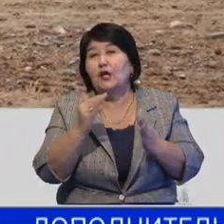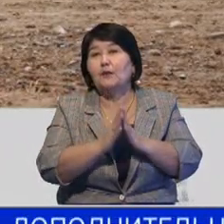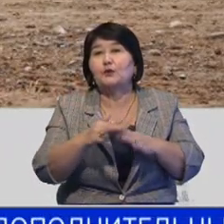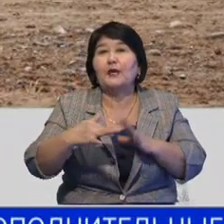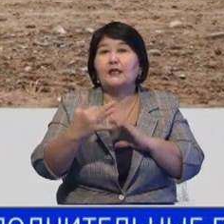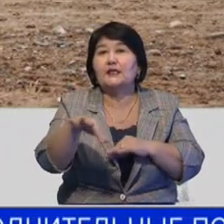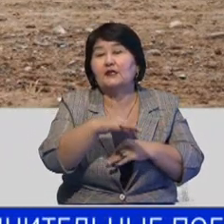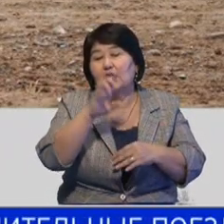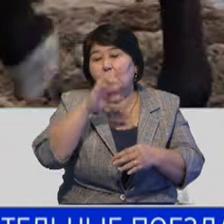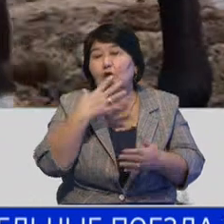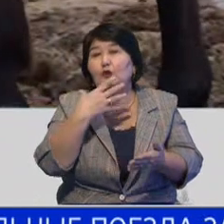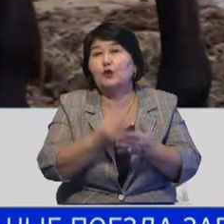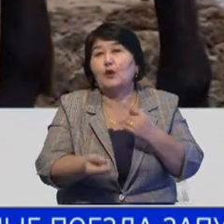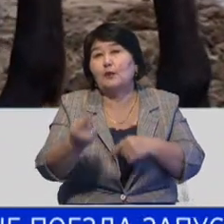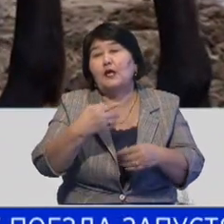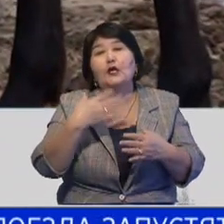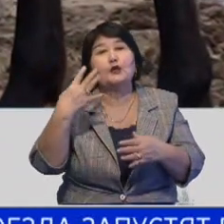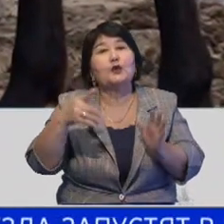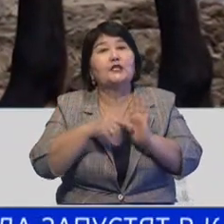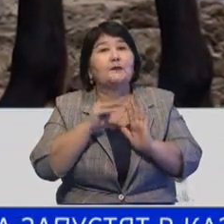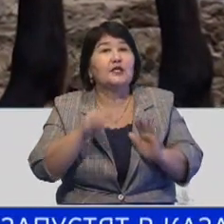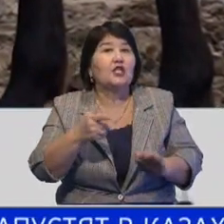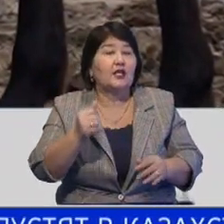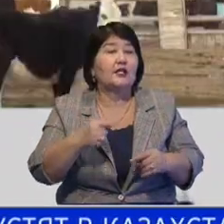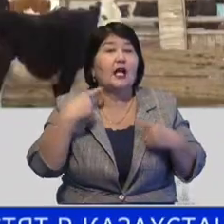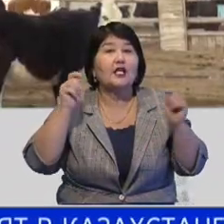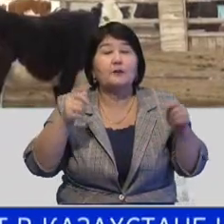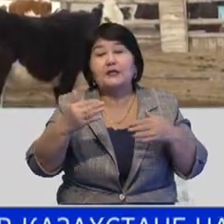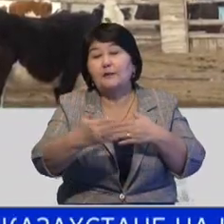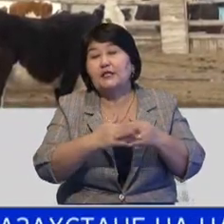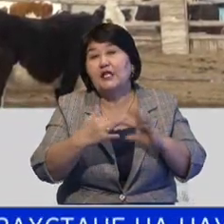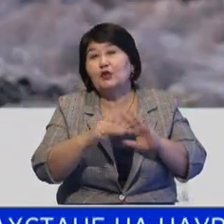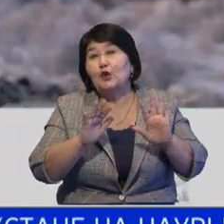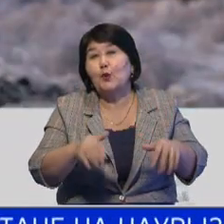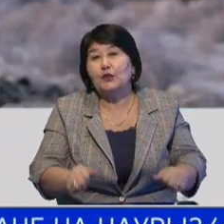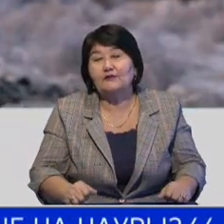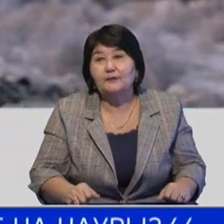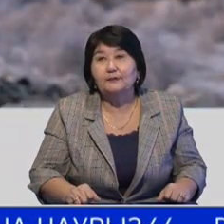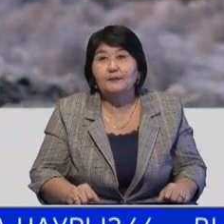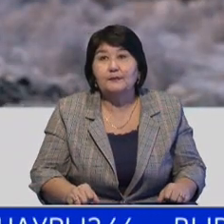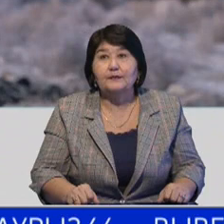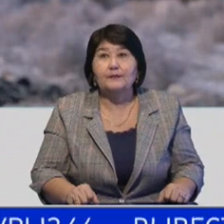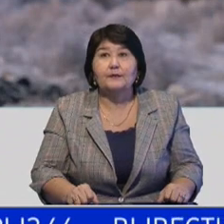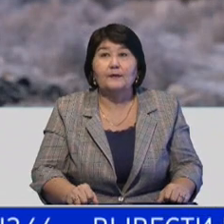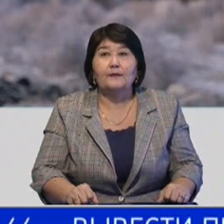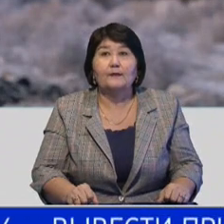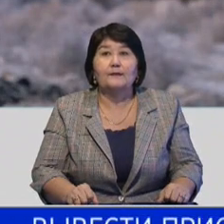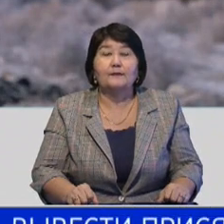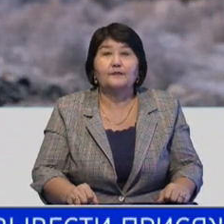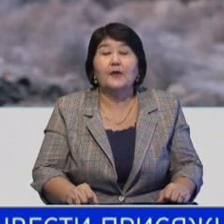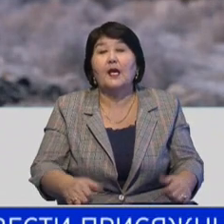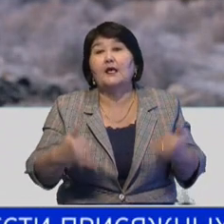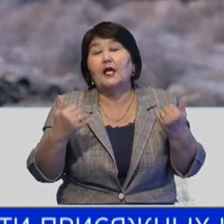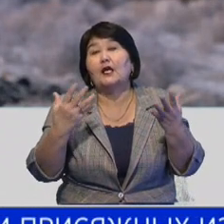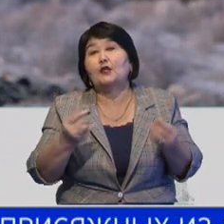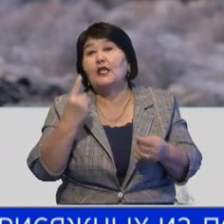сельчан вернула государственную собственность 47.000 геро пастбищ близ населённых пунктов